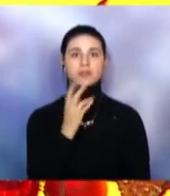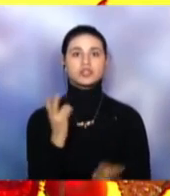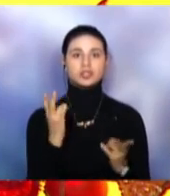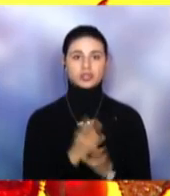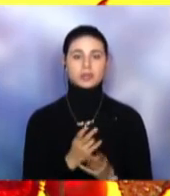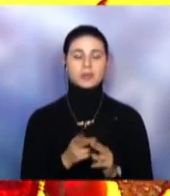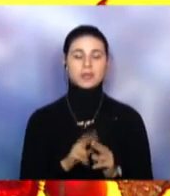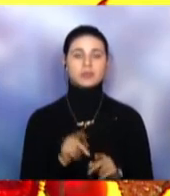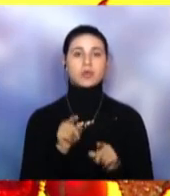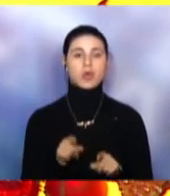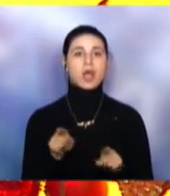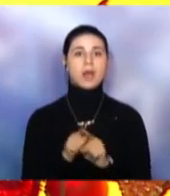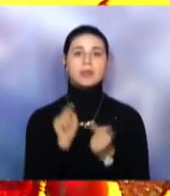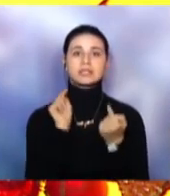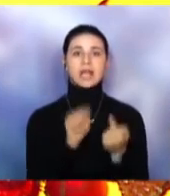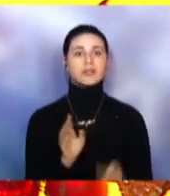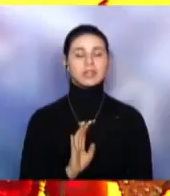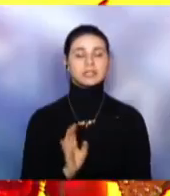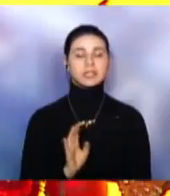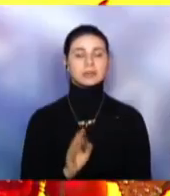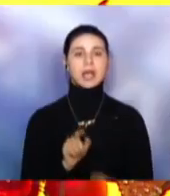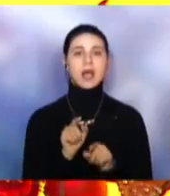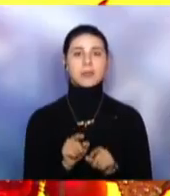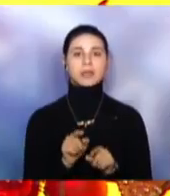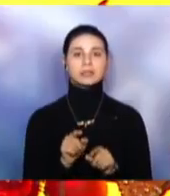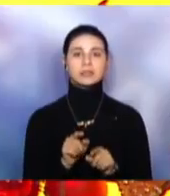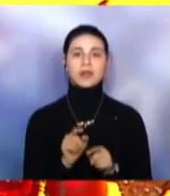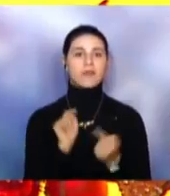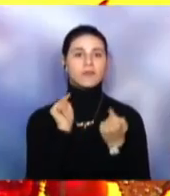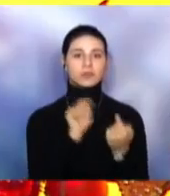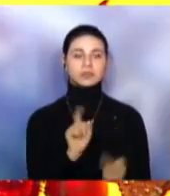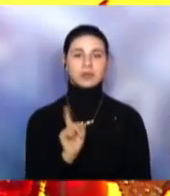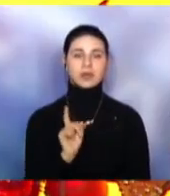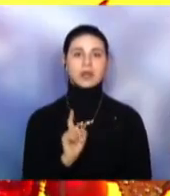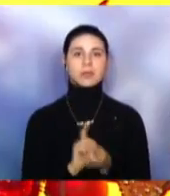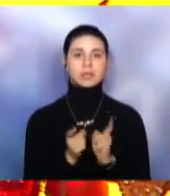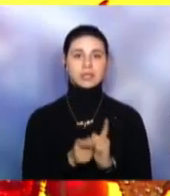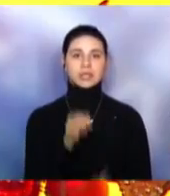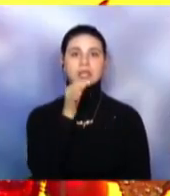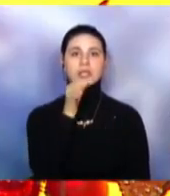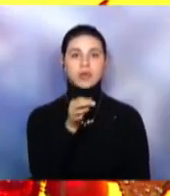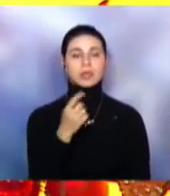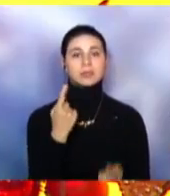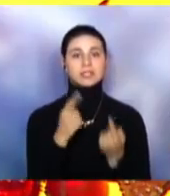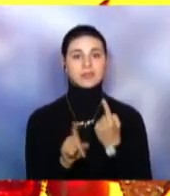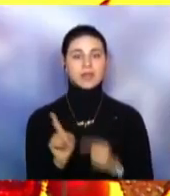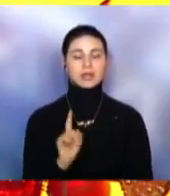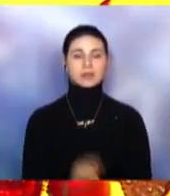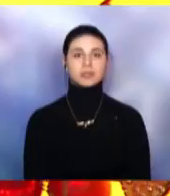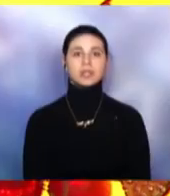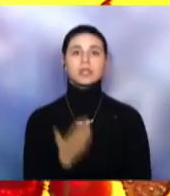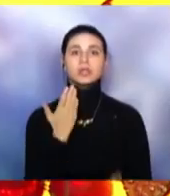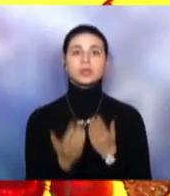ჩვენ ამას კი არ ვეწინააღმდეგებით, ამას კი არ ვუპირისპირდებით, არამედ გთავაზობთ სხვა რეკომენდაციას. თუ